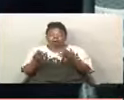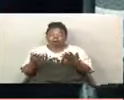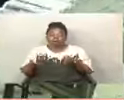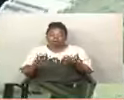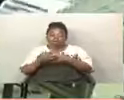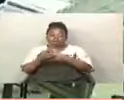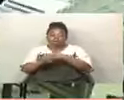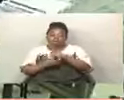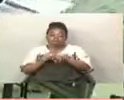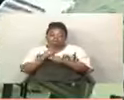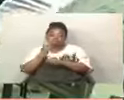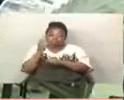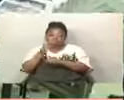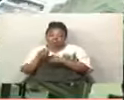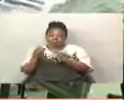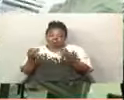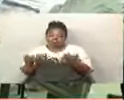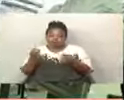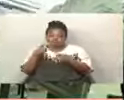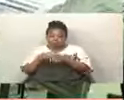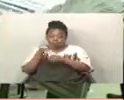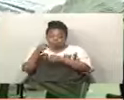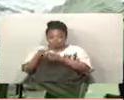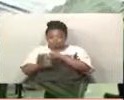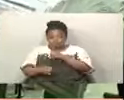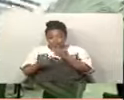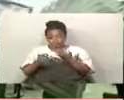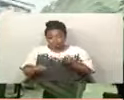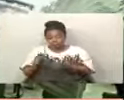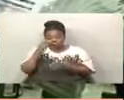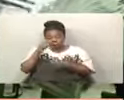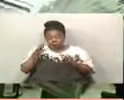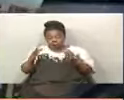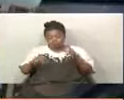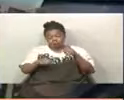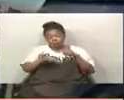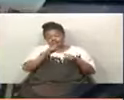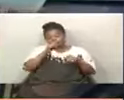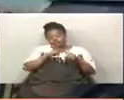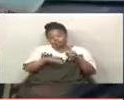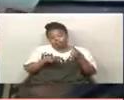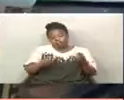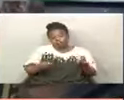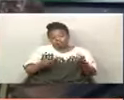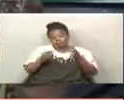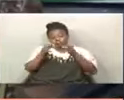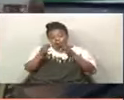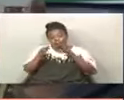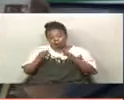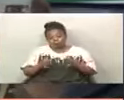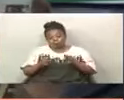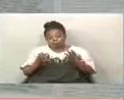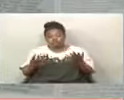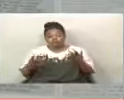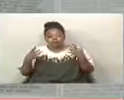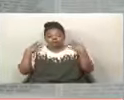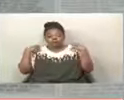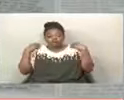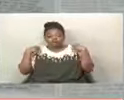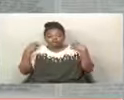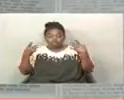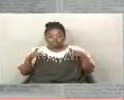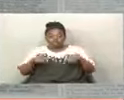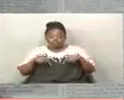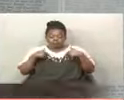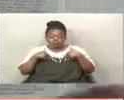kuja. Okutuke guna kuwerako. Aba kubiba kubia mtuwa chimi. Nuhi yofuze. Ebiye mfuna. Ebiye obolimi. Ebiye mizanyo. Ebiye